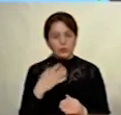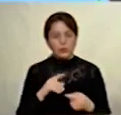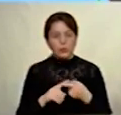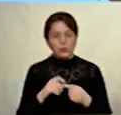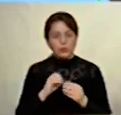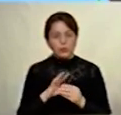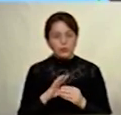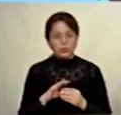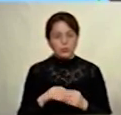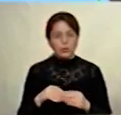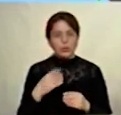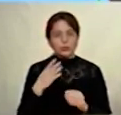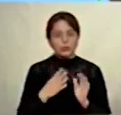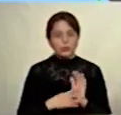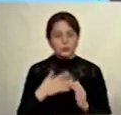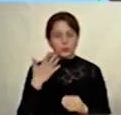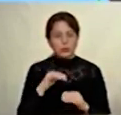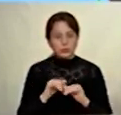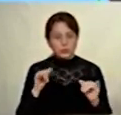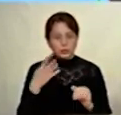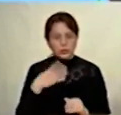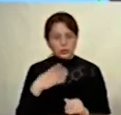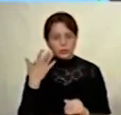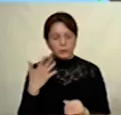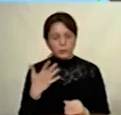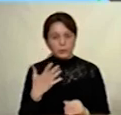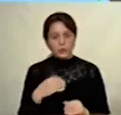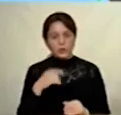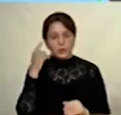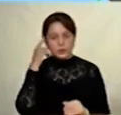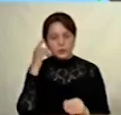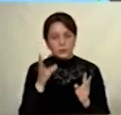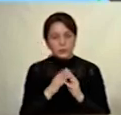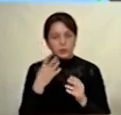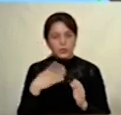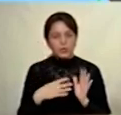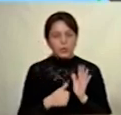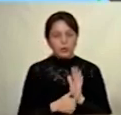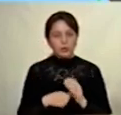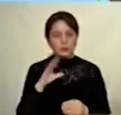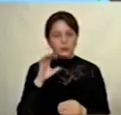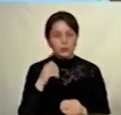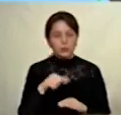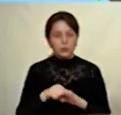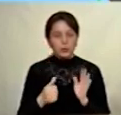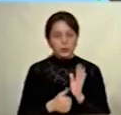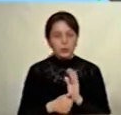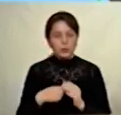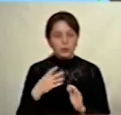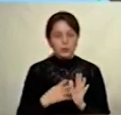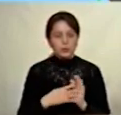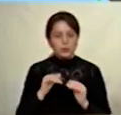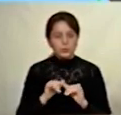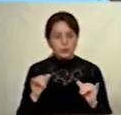idilda, 9 ni 5 ga ko'paytirsak 45, dildagi bilan 46. Mana 516 ni 9 ga